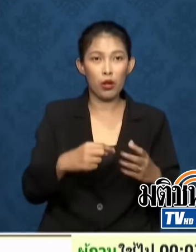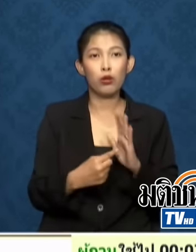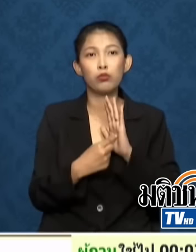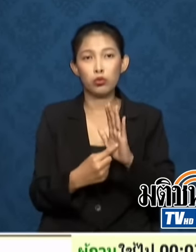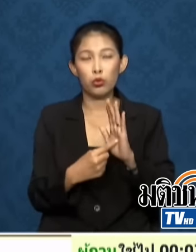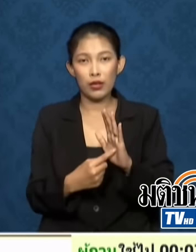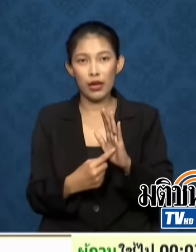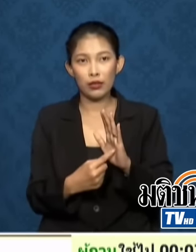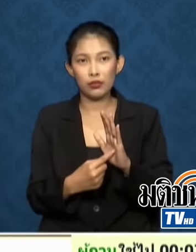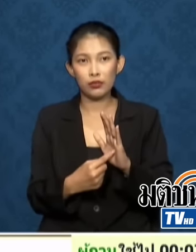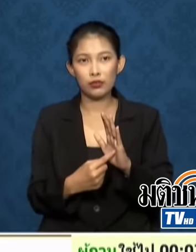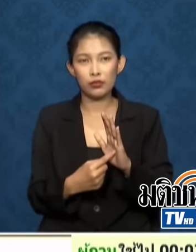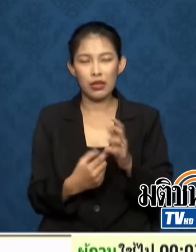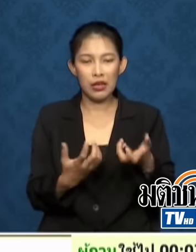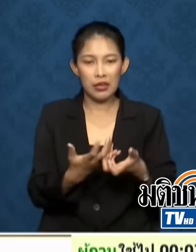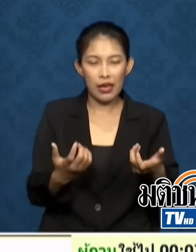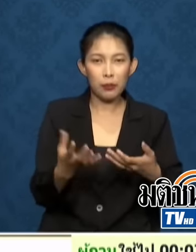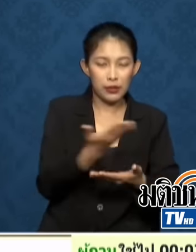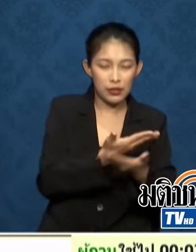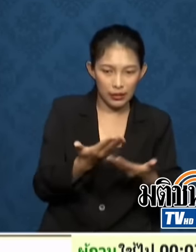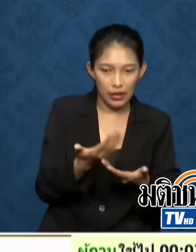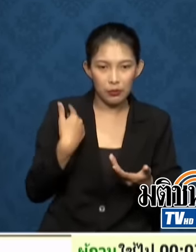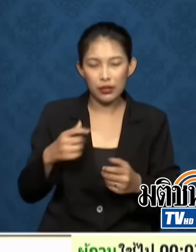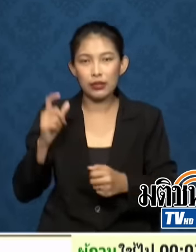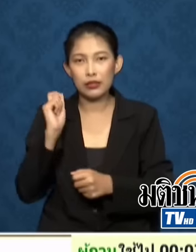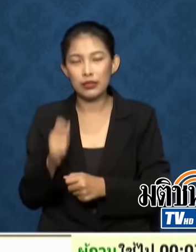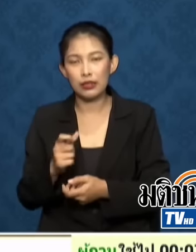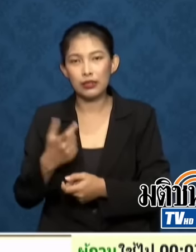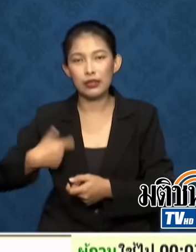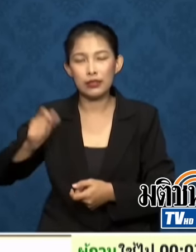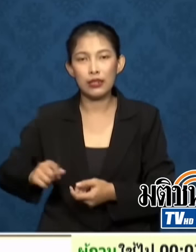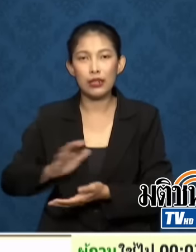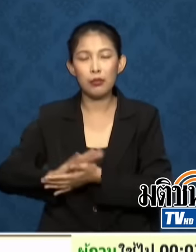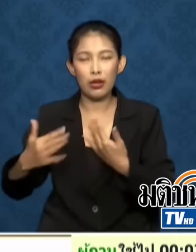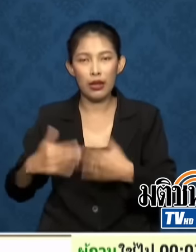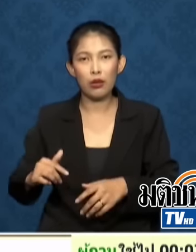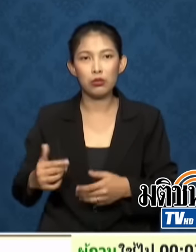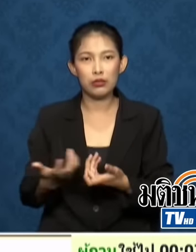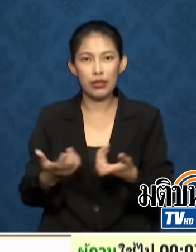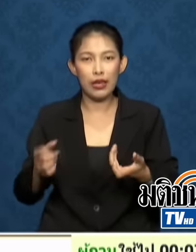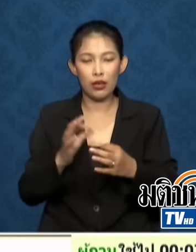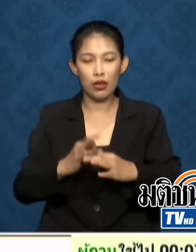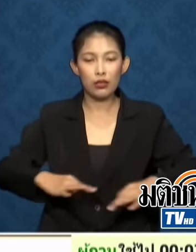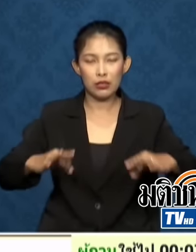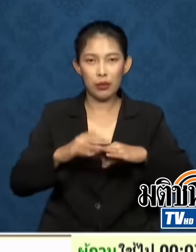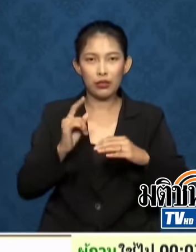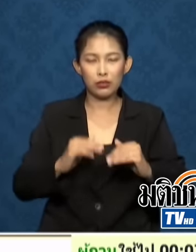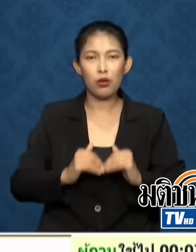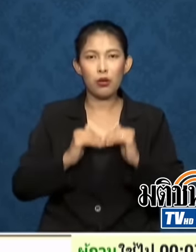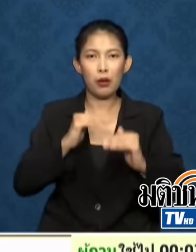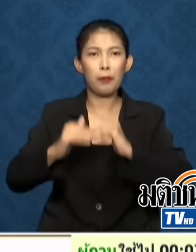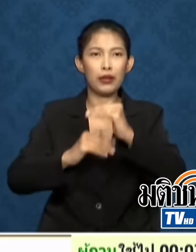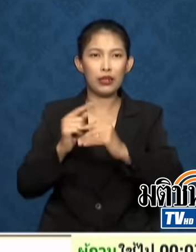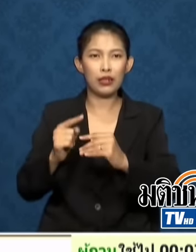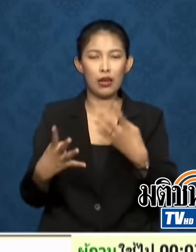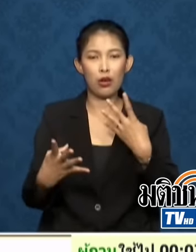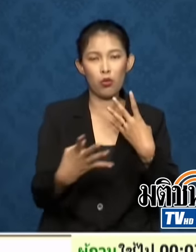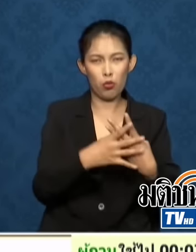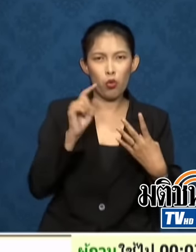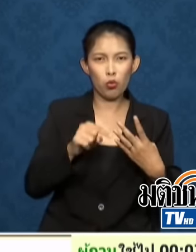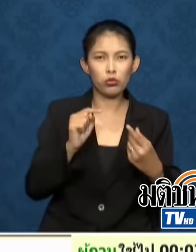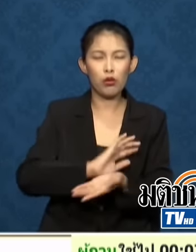างคดีระหว่างคดีเด็ดขาดแล้วการเป็นอยู่ของเขาเราต้องพยายามมายกระดับอย่างน้อยที่สุดเรือนจำต้องเปลี่ยนมิติการพั